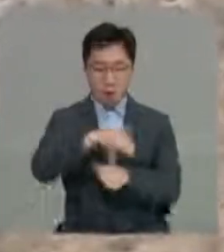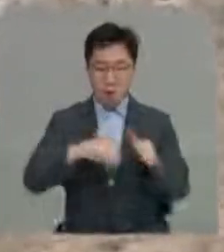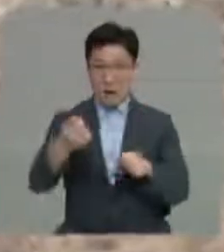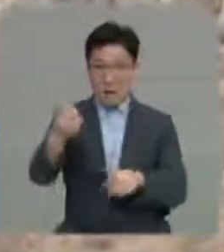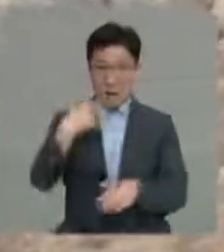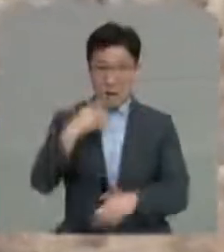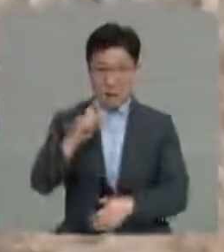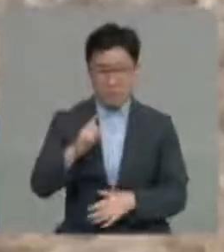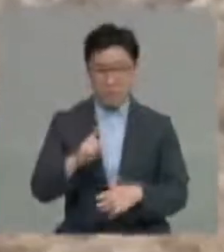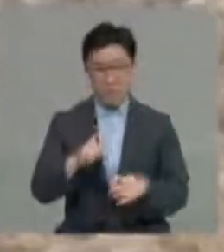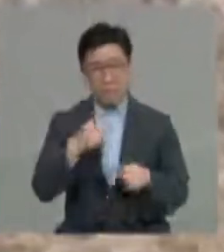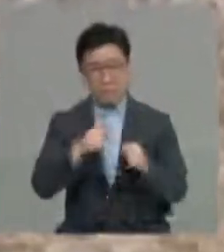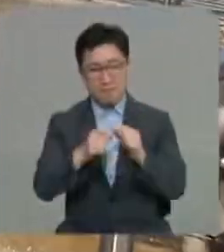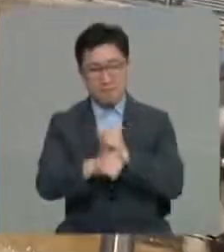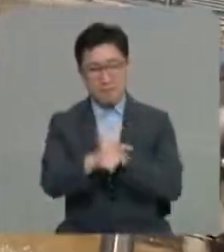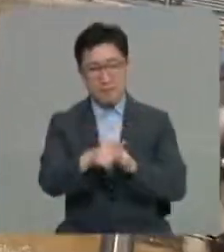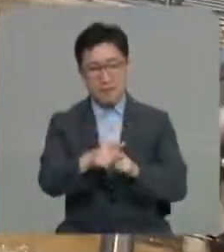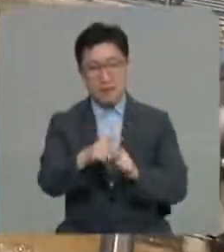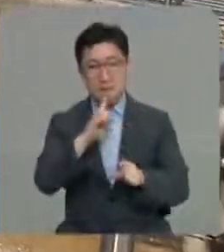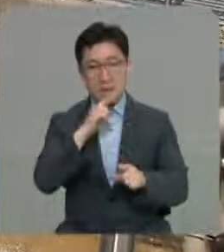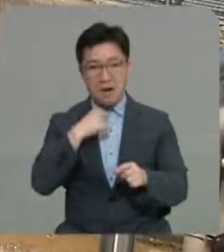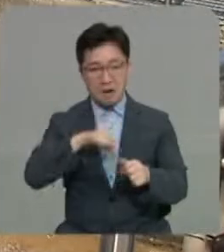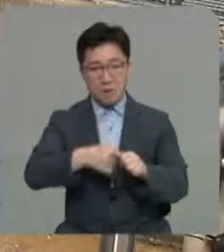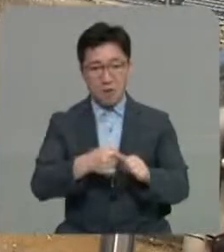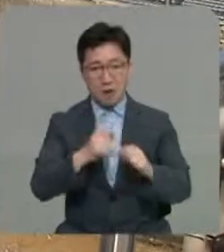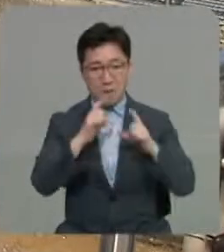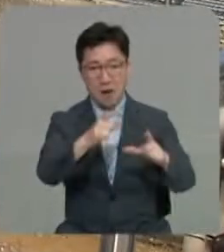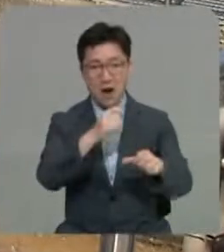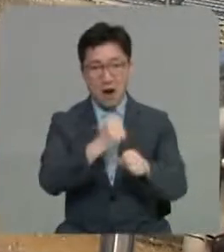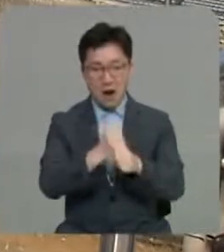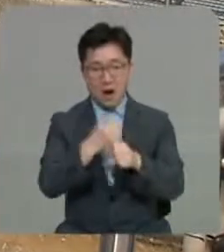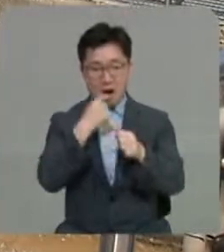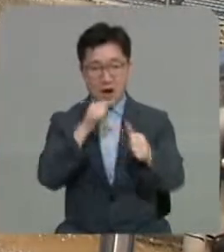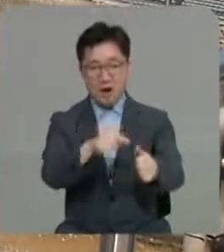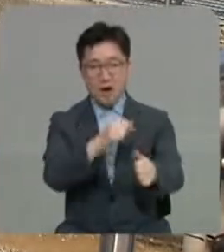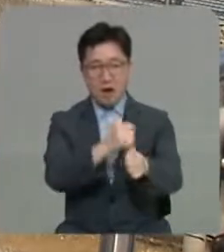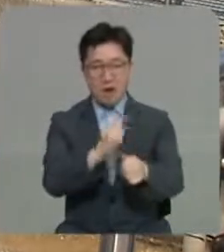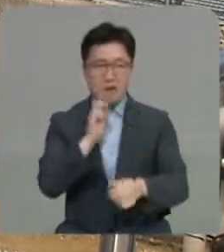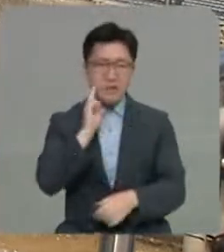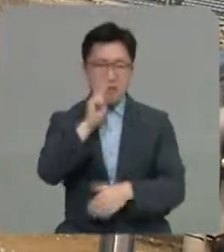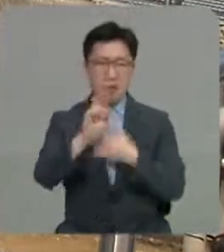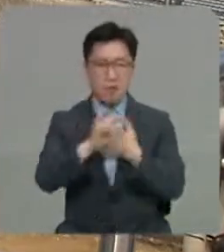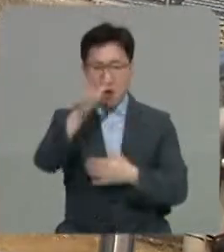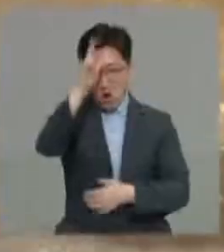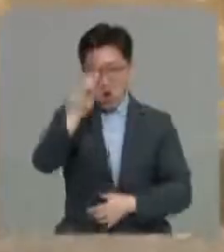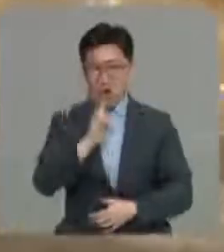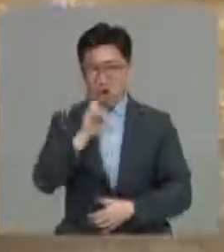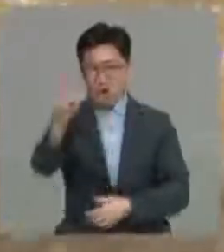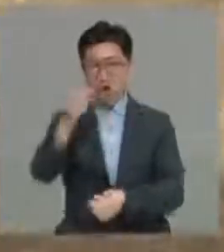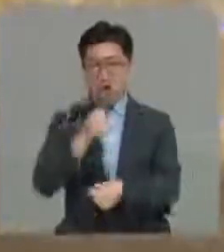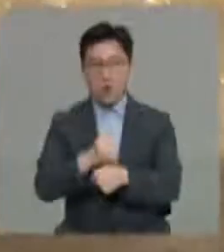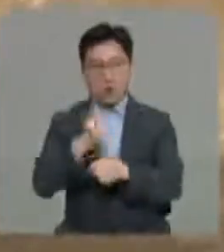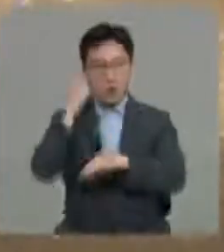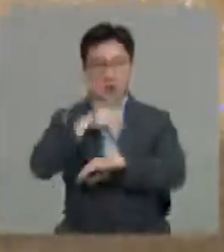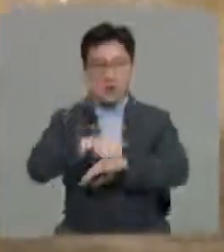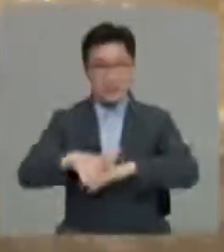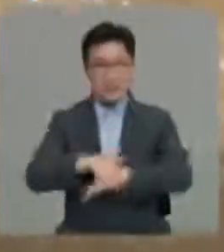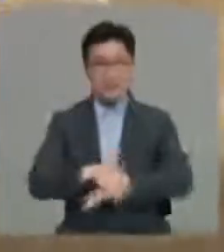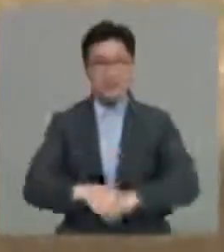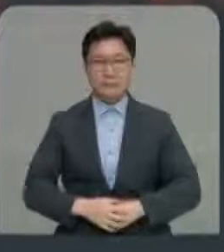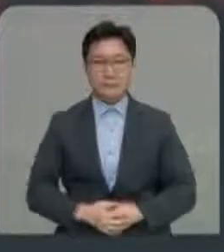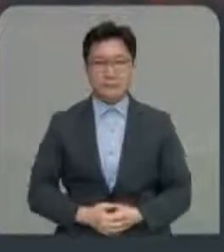지자체 과태료 부과와 개선 명령을 요청하고 심각한 사항은 검찰에 고발하기로 했습니다